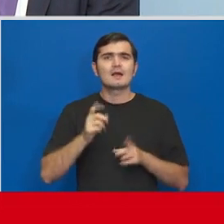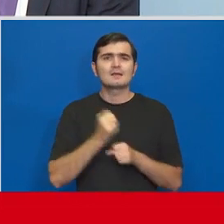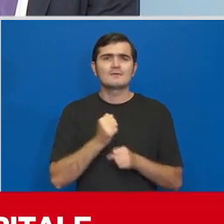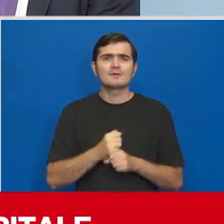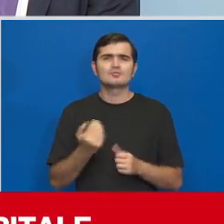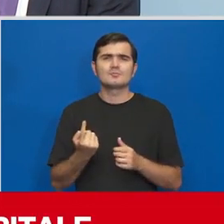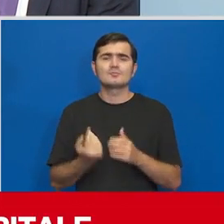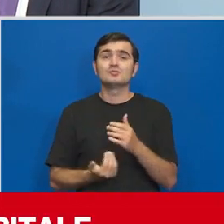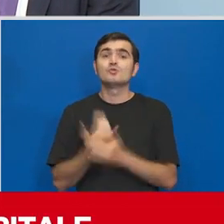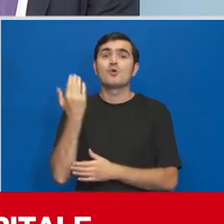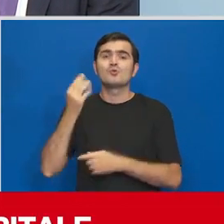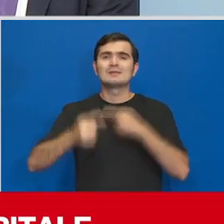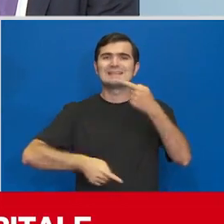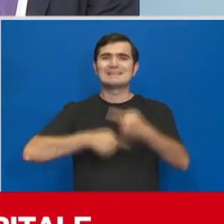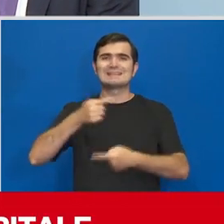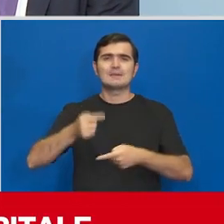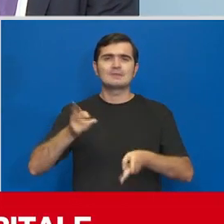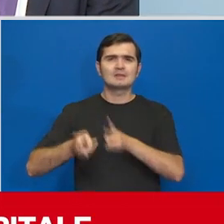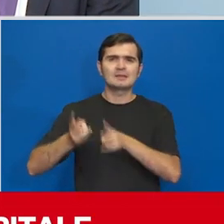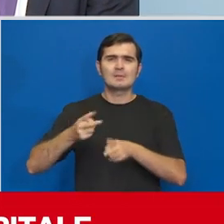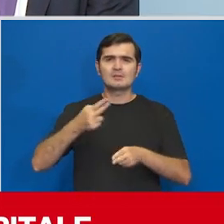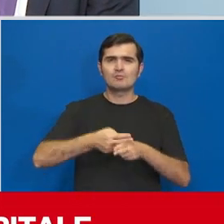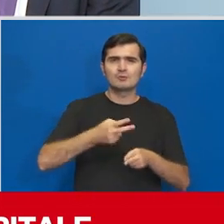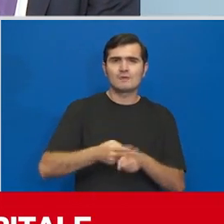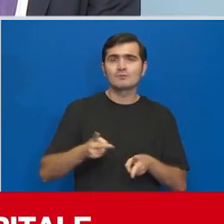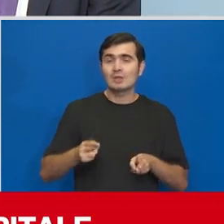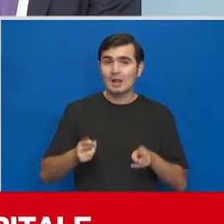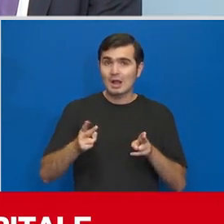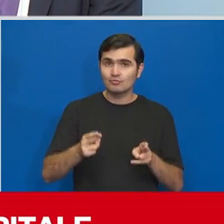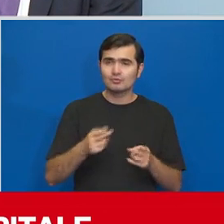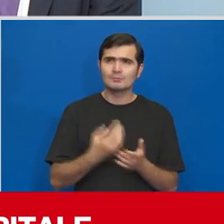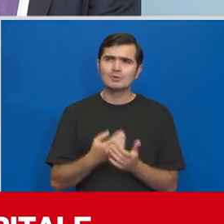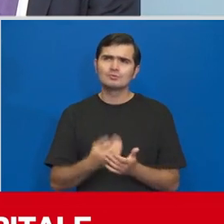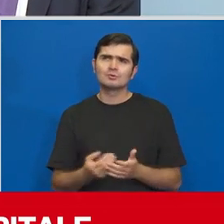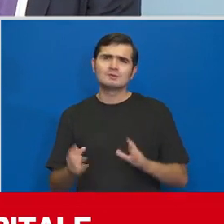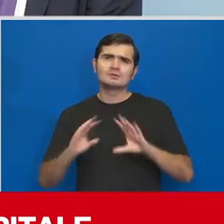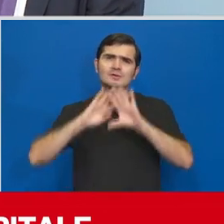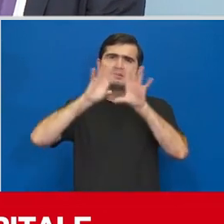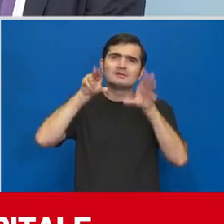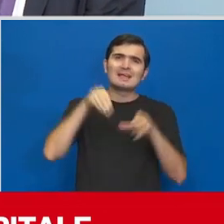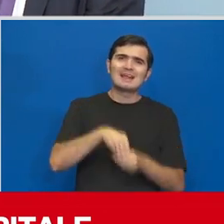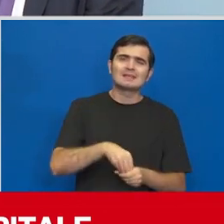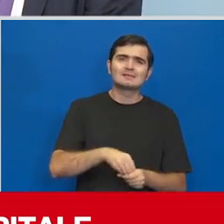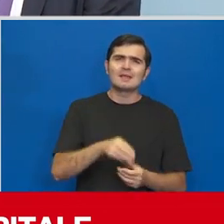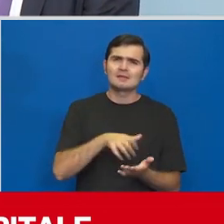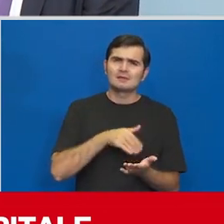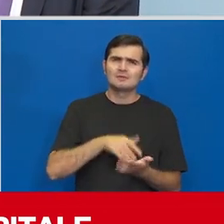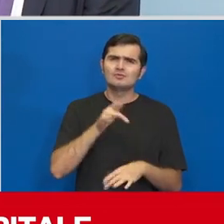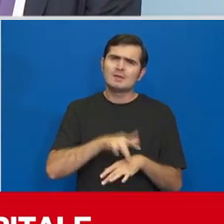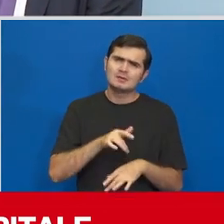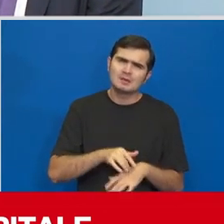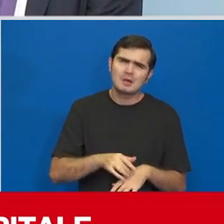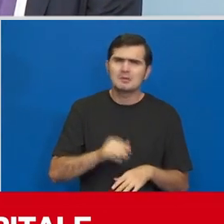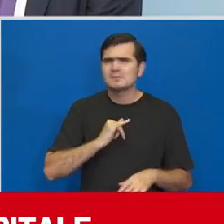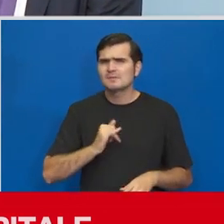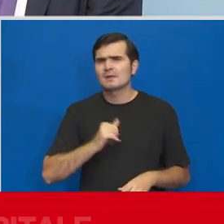nou sistem de tratament al pacienților oncologici care integrează serviciile medicale, fie că discutăm despre copii, fie că